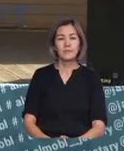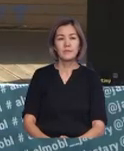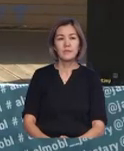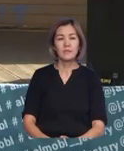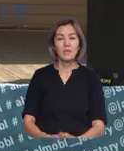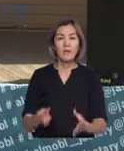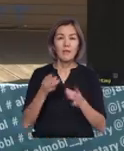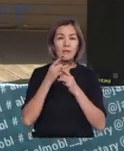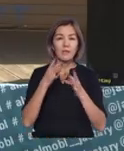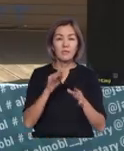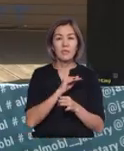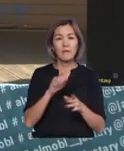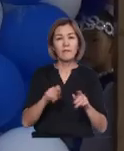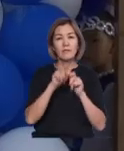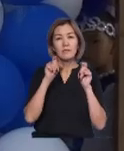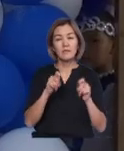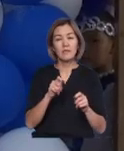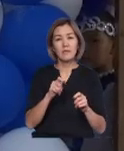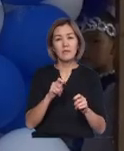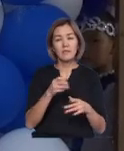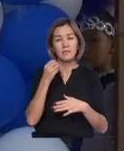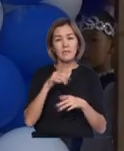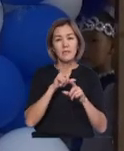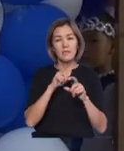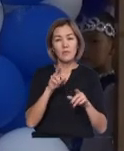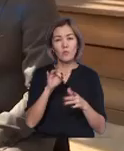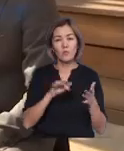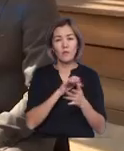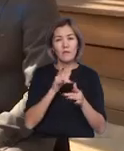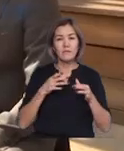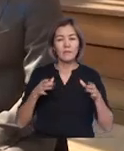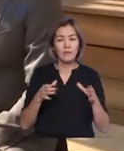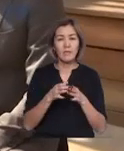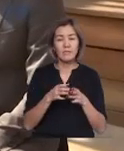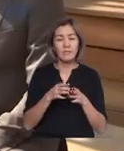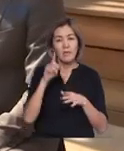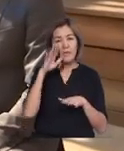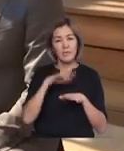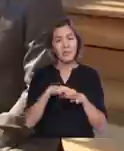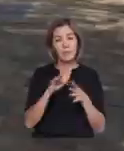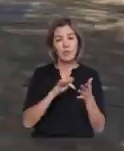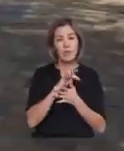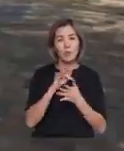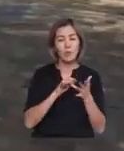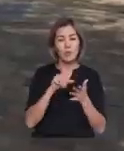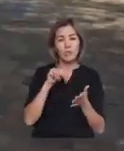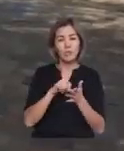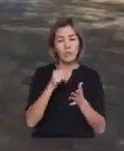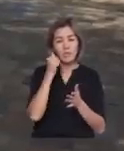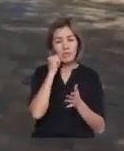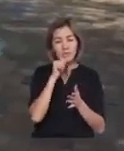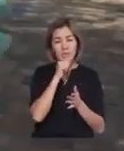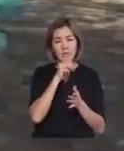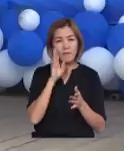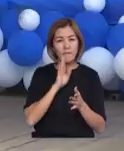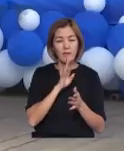На торжественной церемонии открытия Центра активного долголетия в Кунаеве собрались представители акимата города, члены Совета аксакалов и матерей, а